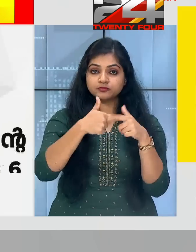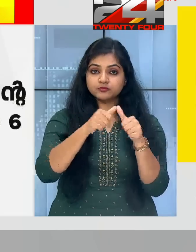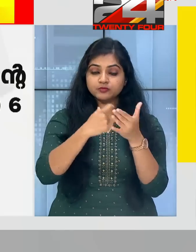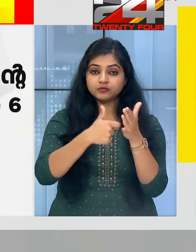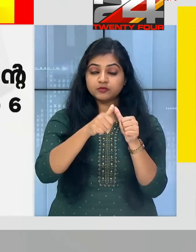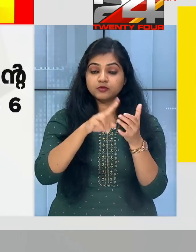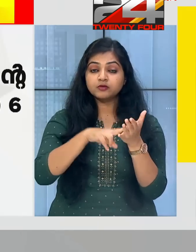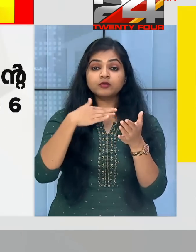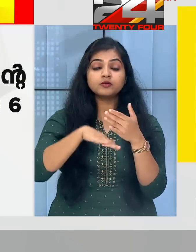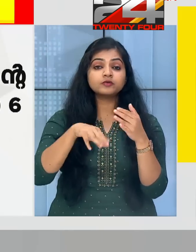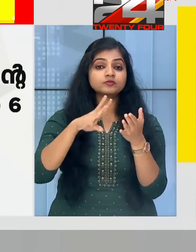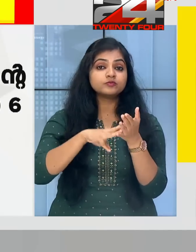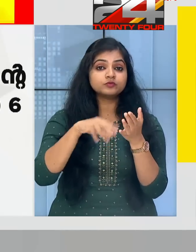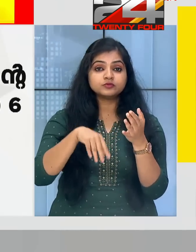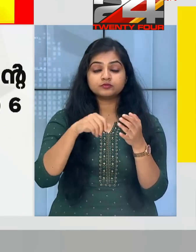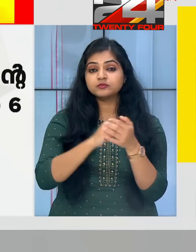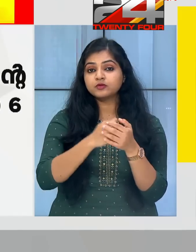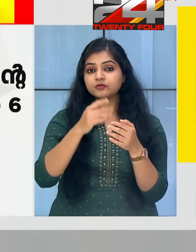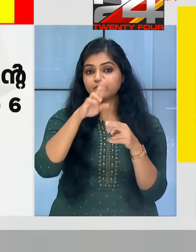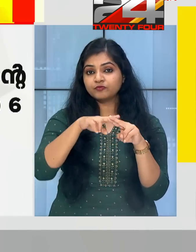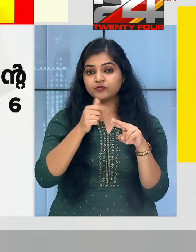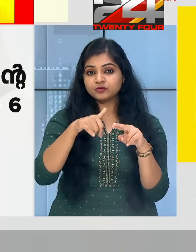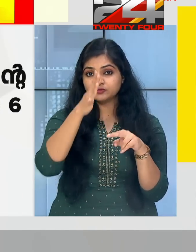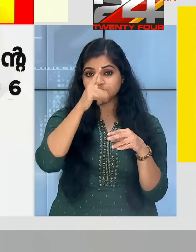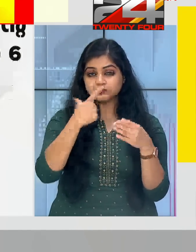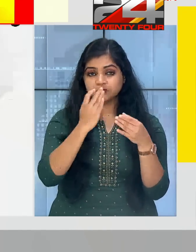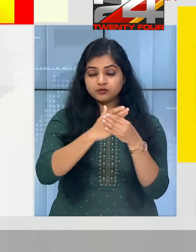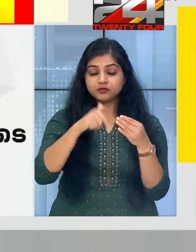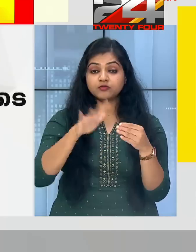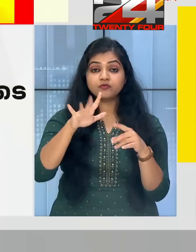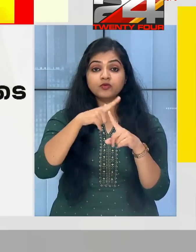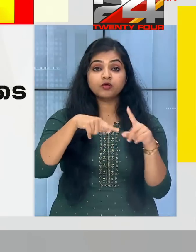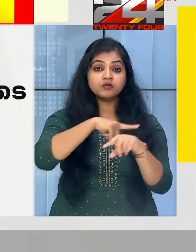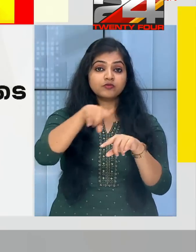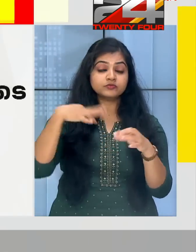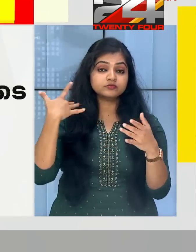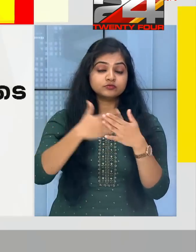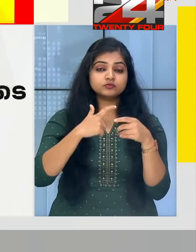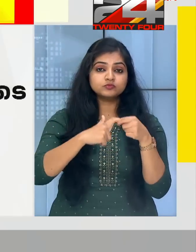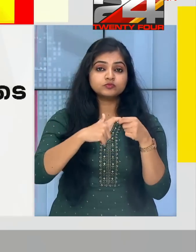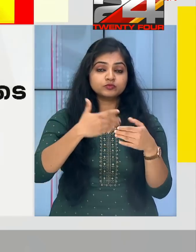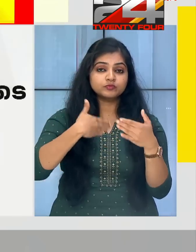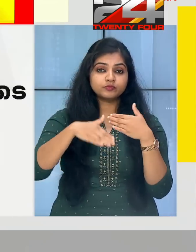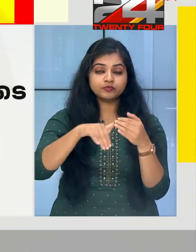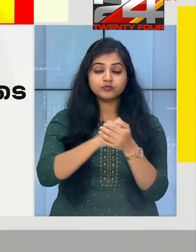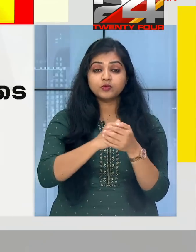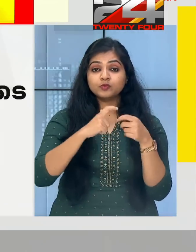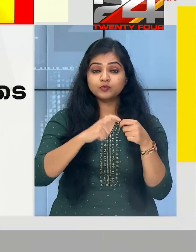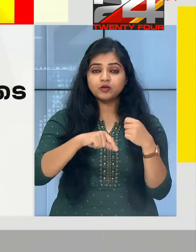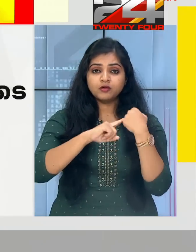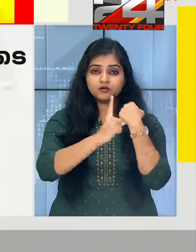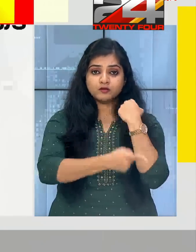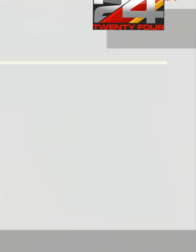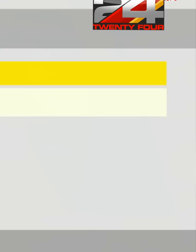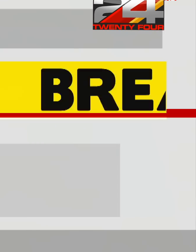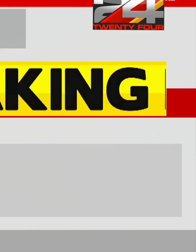കേസിലെ ചോദ്യം ചെയ്യൽ പുരോഗമിക്കുകയാണ്. അതേതാണ്ട് 5.5 മണിക്കൂർ പിന്നിട്ടിരിക്കുകയാണ്. ഇപ്പോൾ ചോദ്യം ചെയ്യലിന്റെ അവസാന ഘട്ടത്തിലേക്ക്